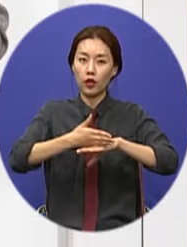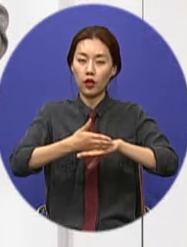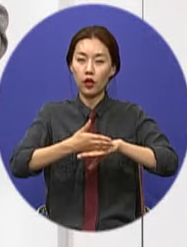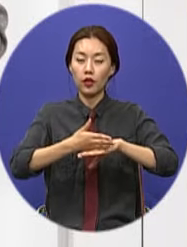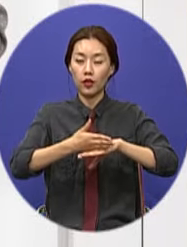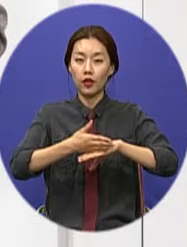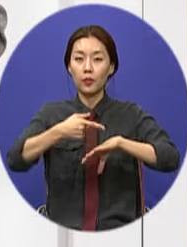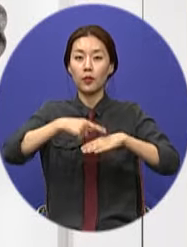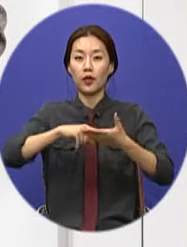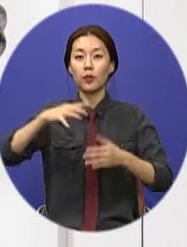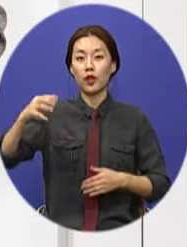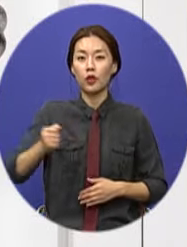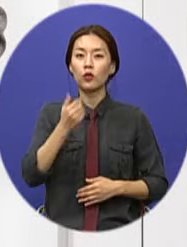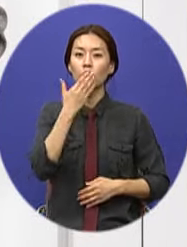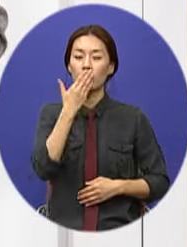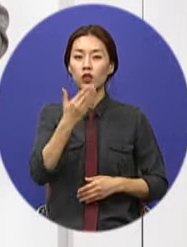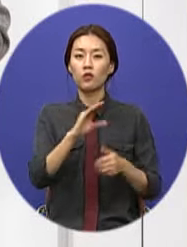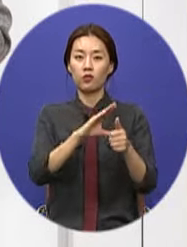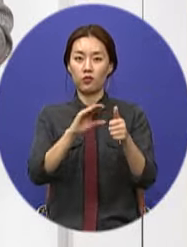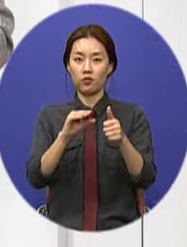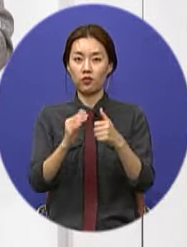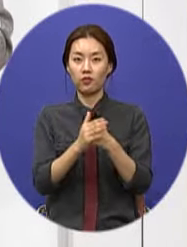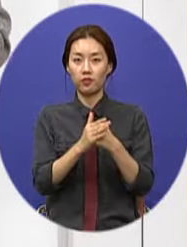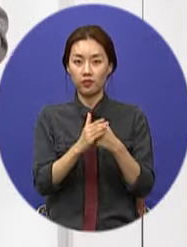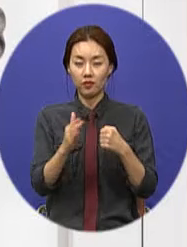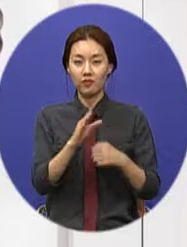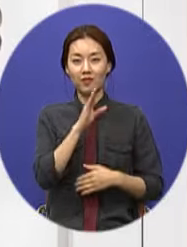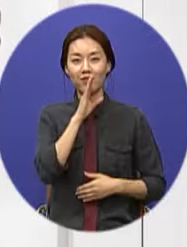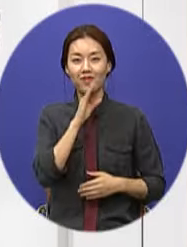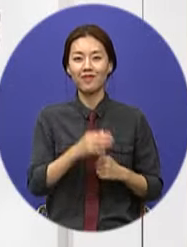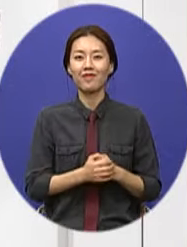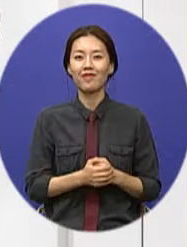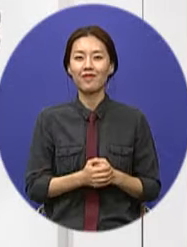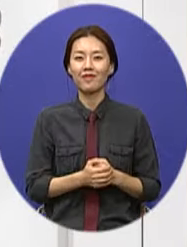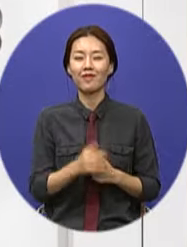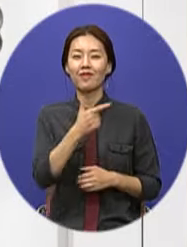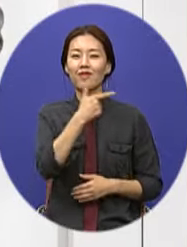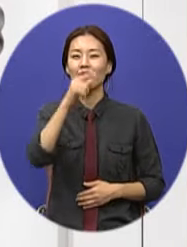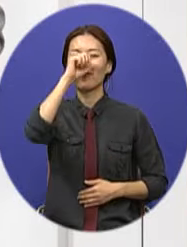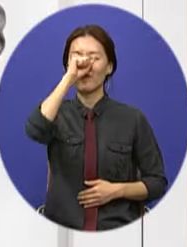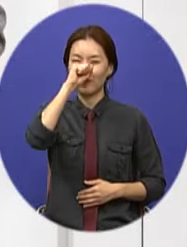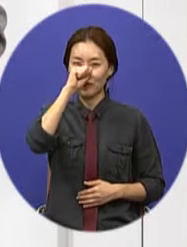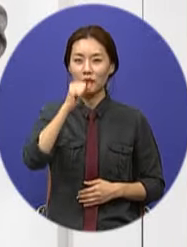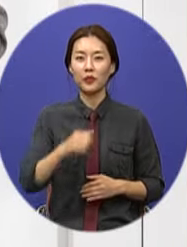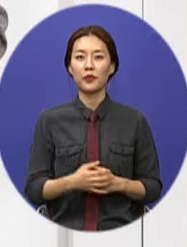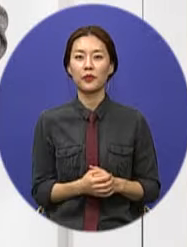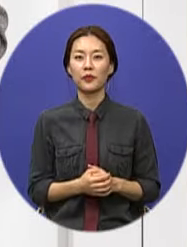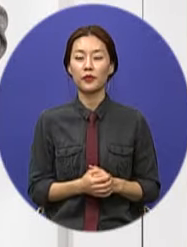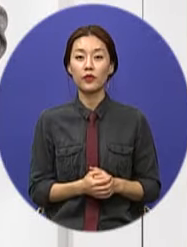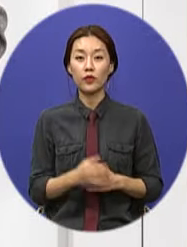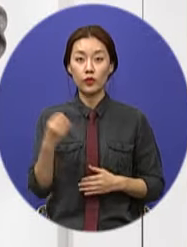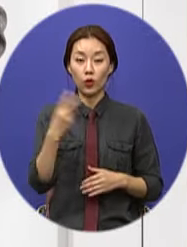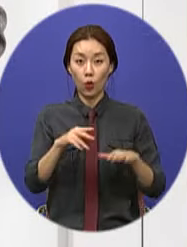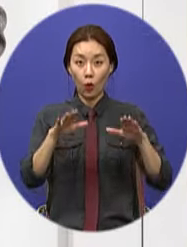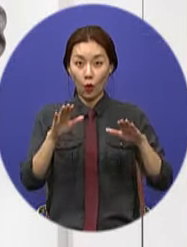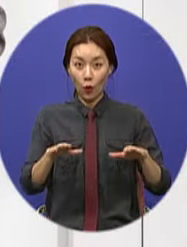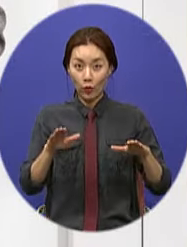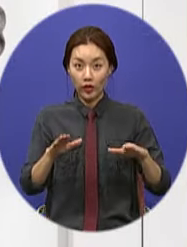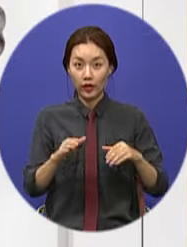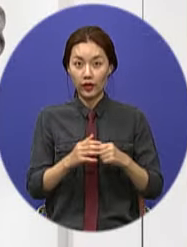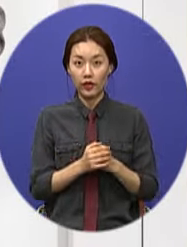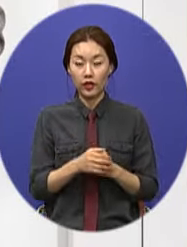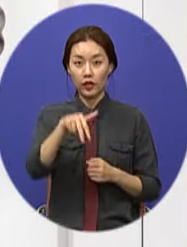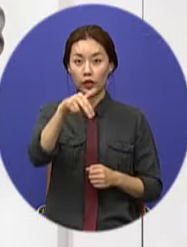가질 수가 있는 프로잖아요. 네. 네. 그래서 많이 네. 좋아하고, 오늘은 저 조유리